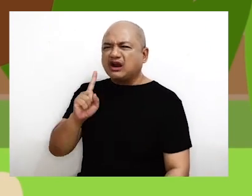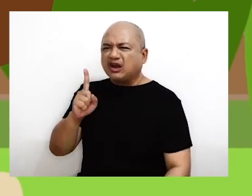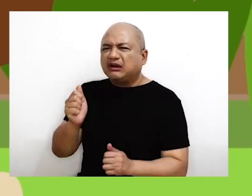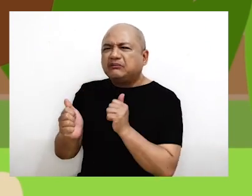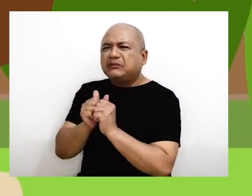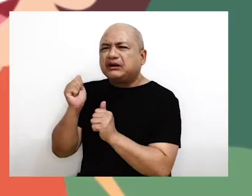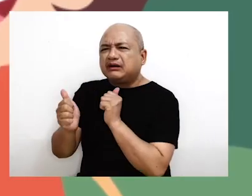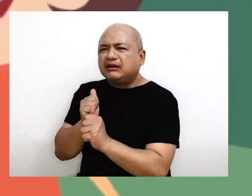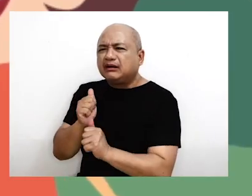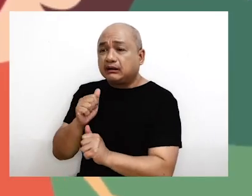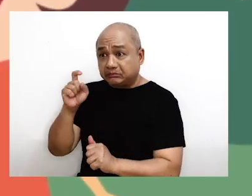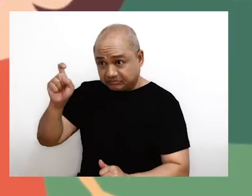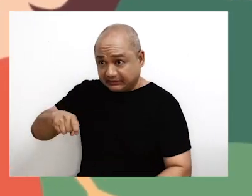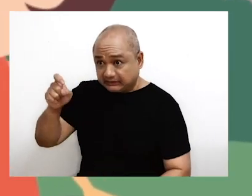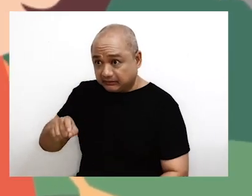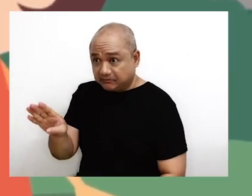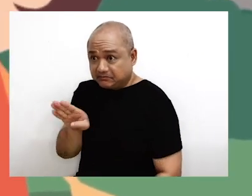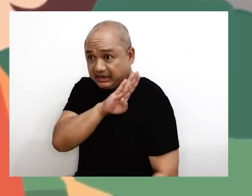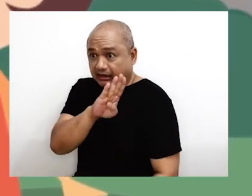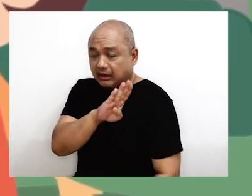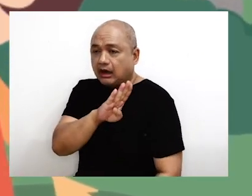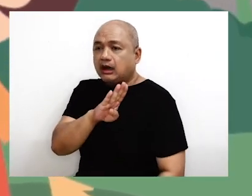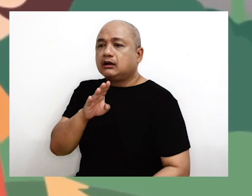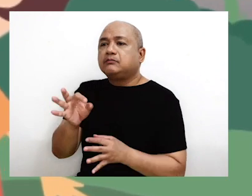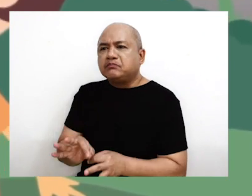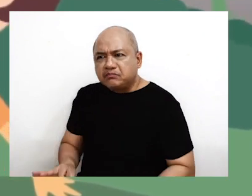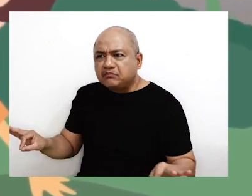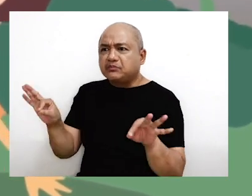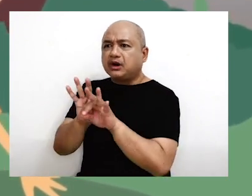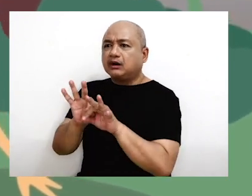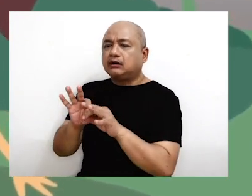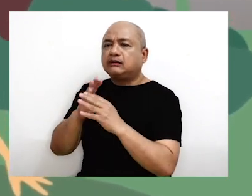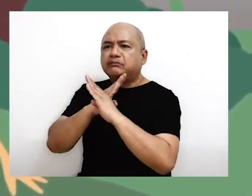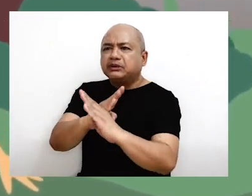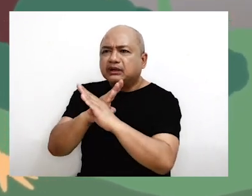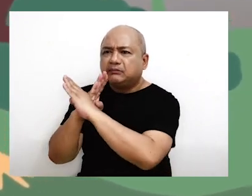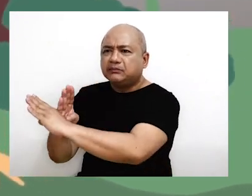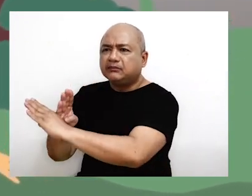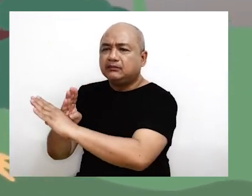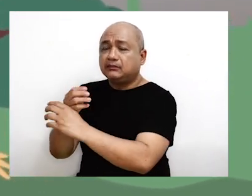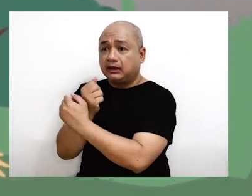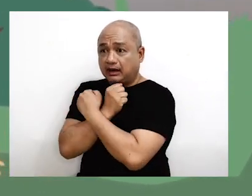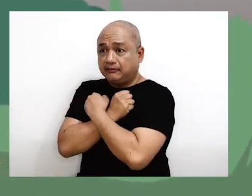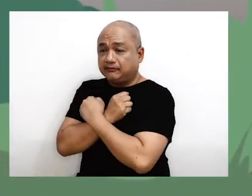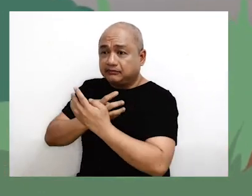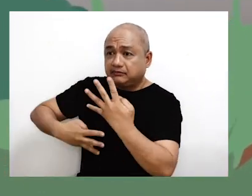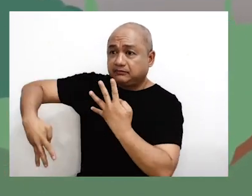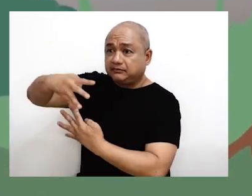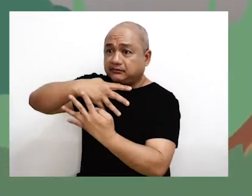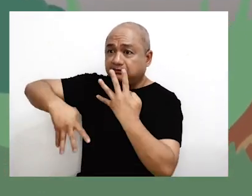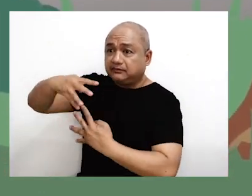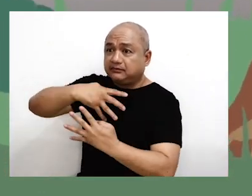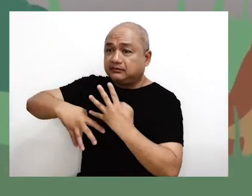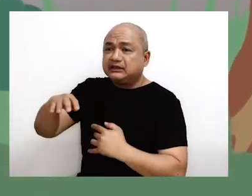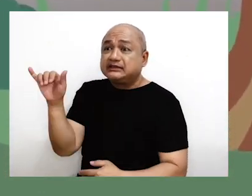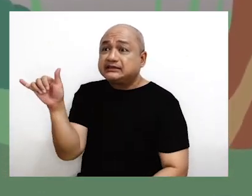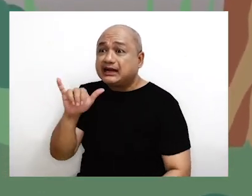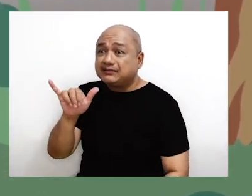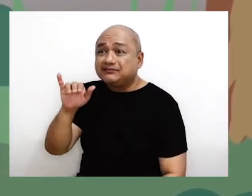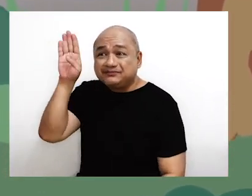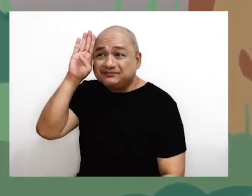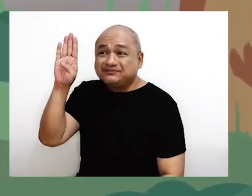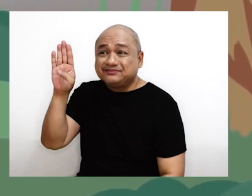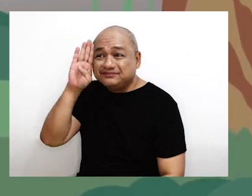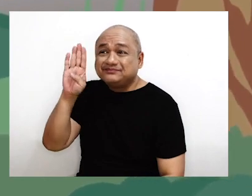malakas ang aking loob. Mahalaga pala talaga ang bakuna para sa proteksyon natin, ng mga mahal natin sa buhay gaya